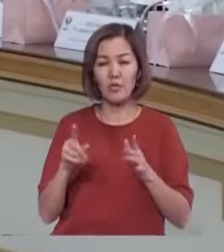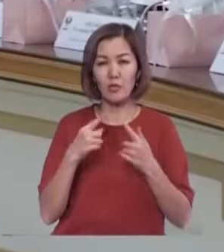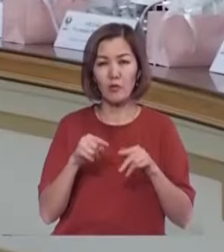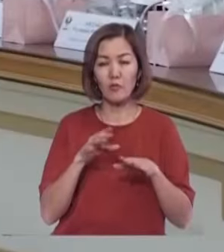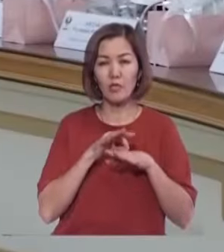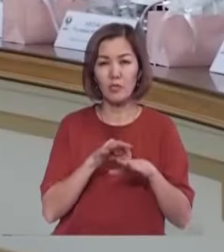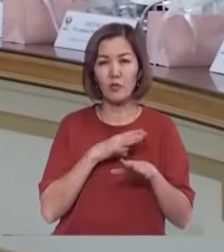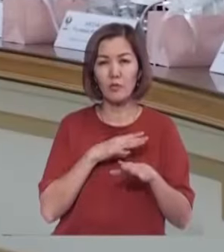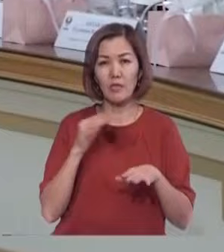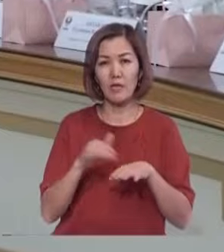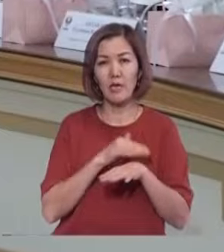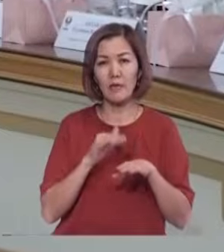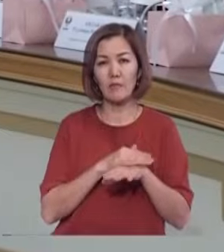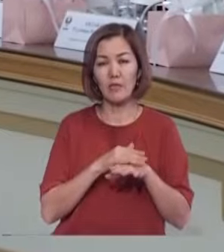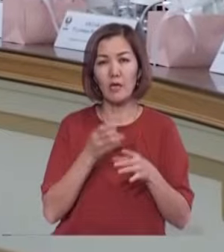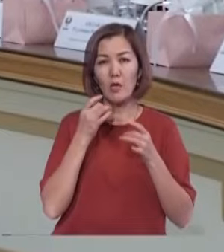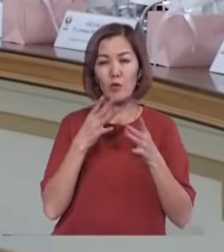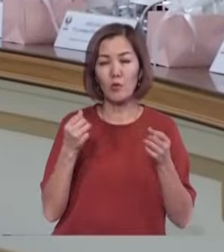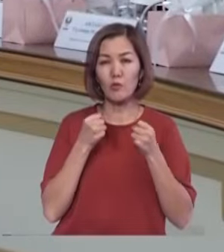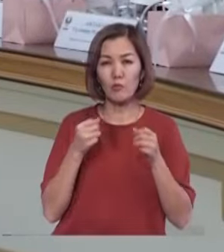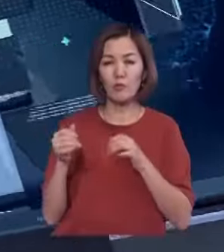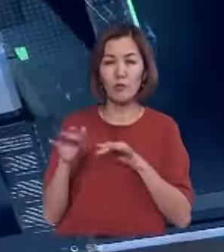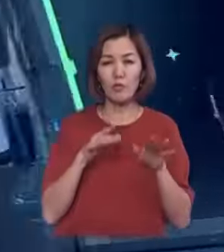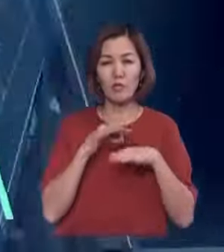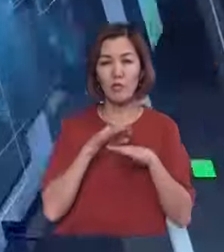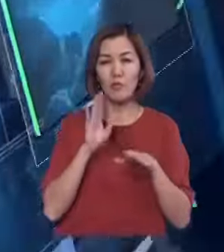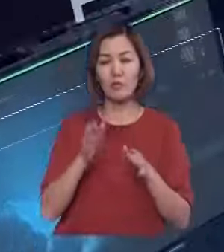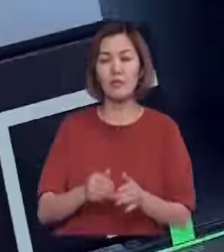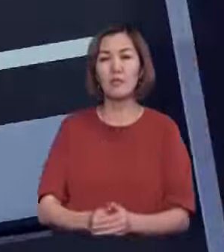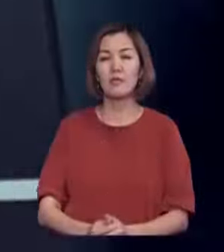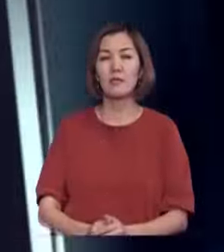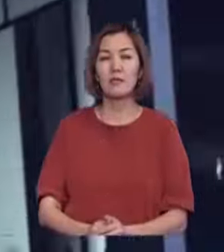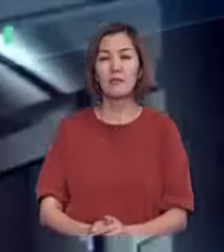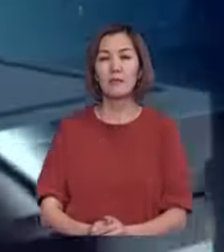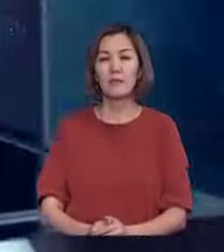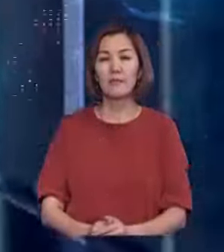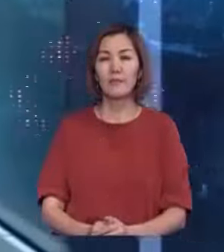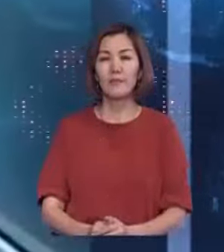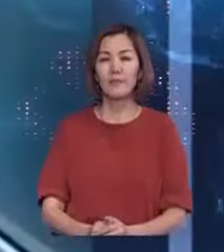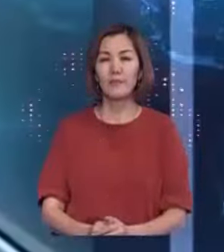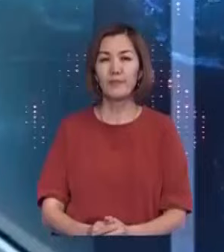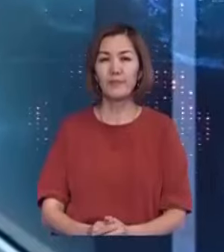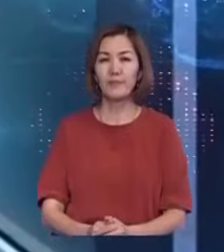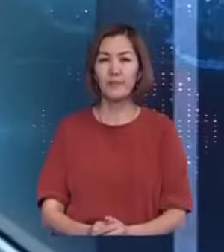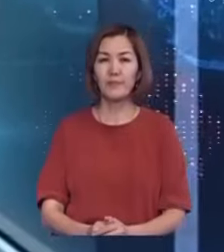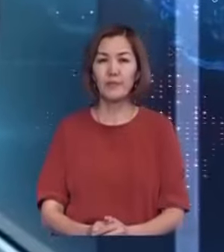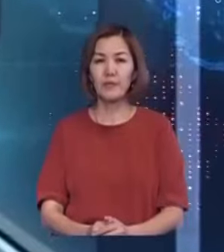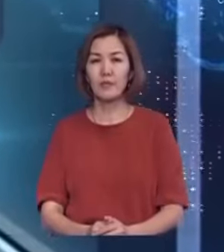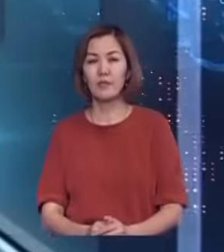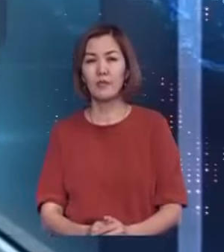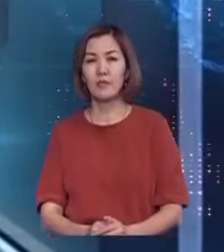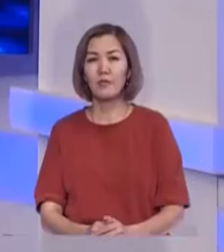ұйымдастыруымен өңірде қайырымдылық, мәдени және спорттық шаралар өткізіледі. Айым Сансыбаева, Жасұлан Шынген, Жетісу арнасы, Талдықорған.